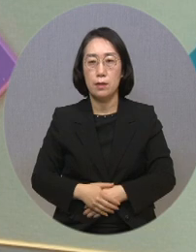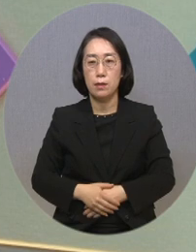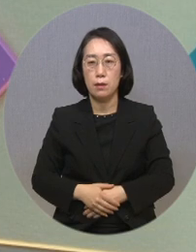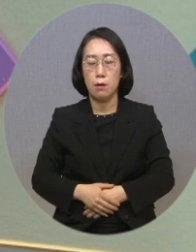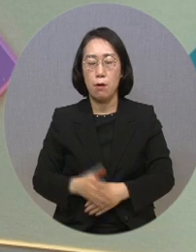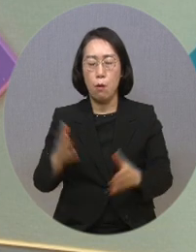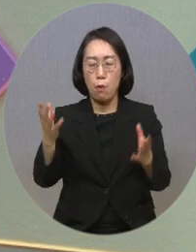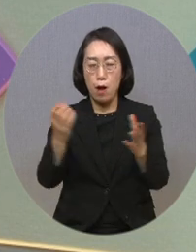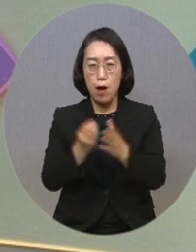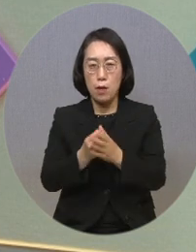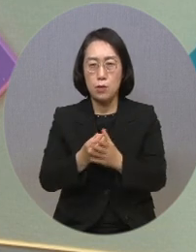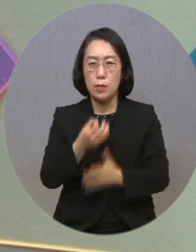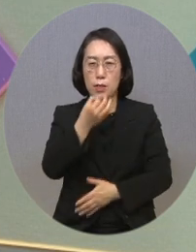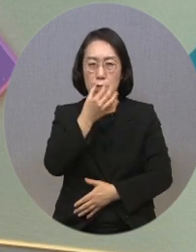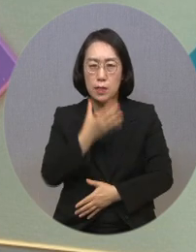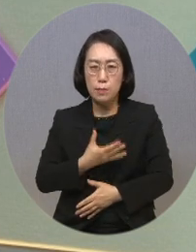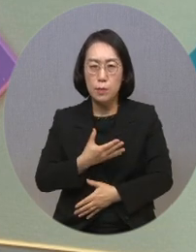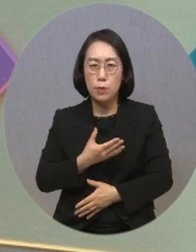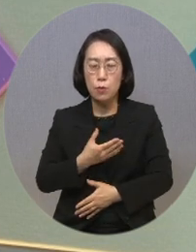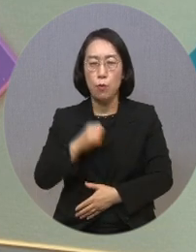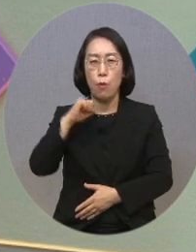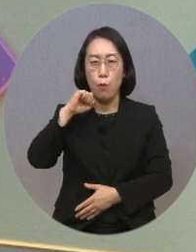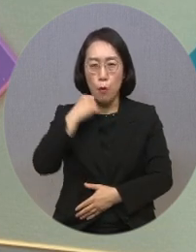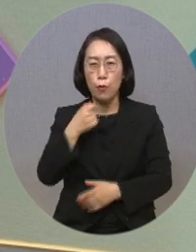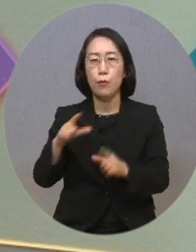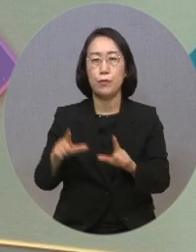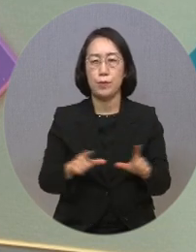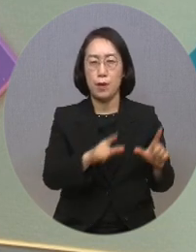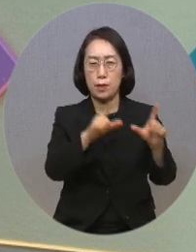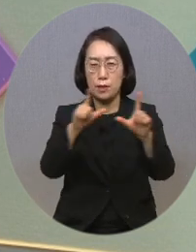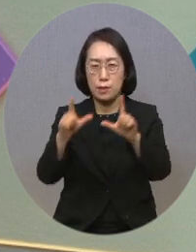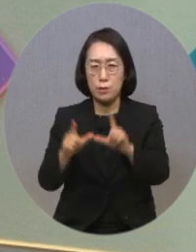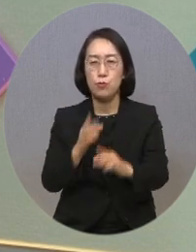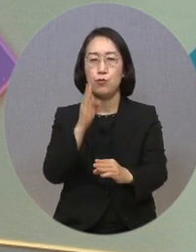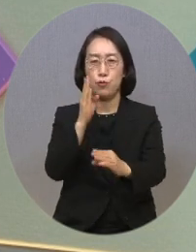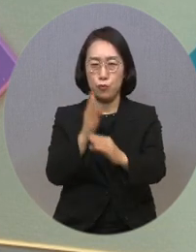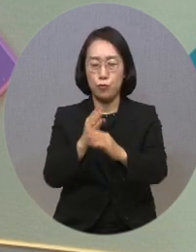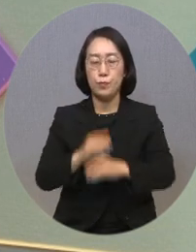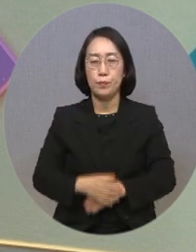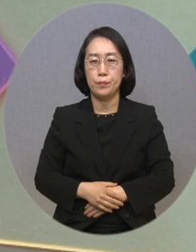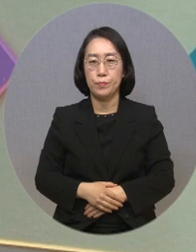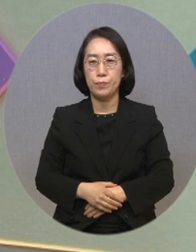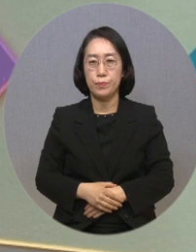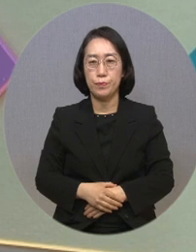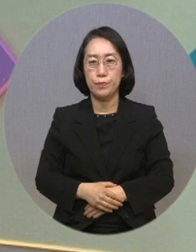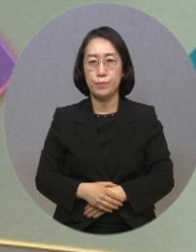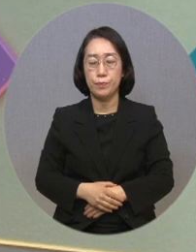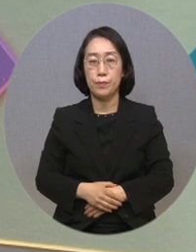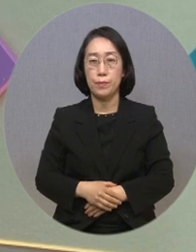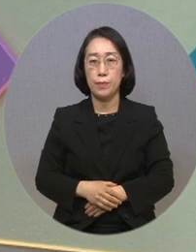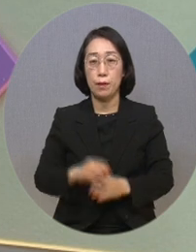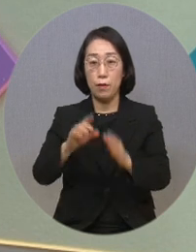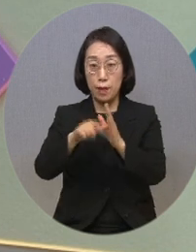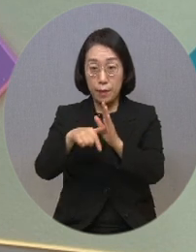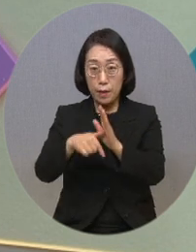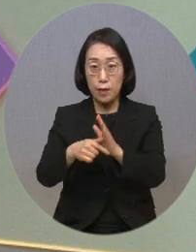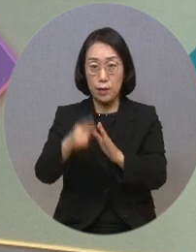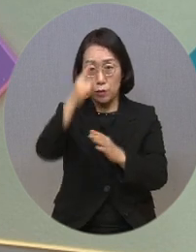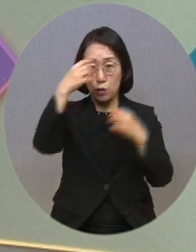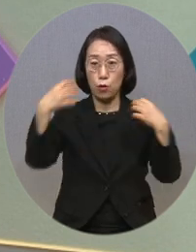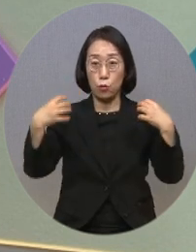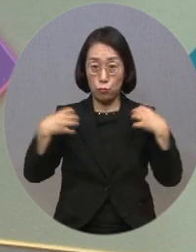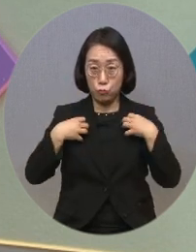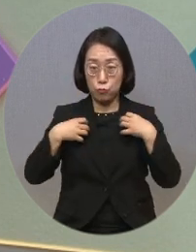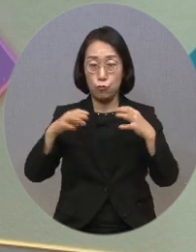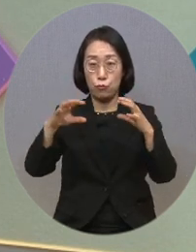끝에 몰려있고 어렵고 힘들게 지금 살아가고 계시거든요. 네. 그래서 이러한 때 정부, 국가의